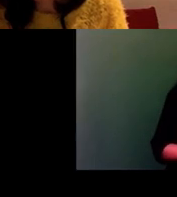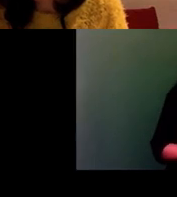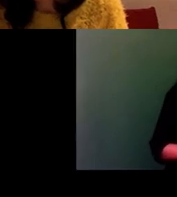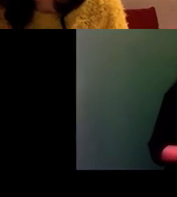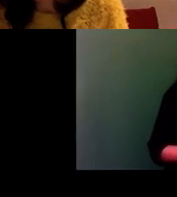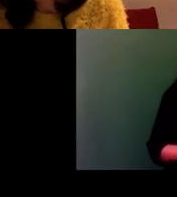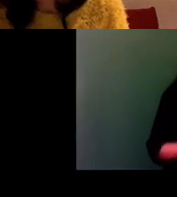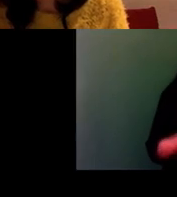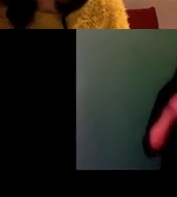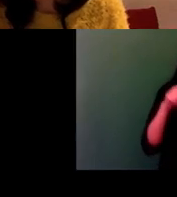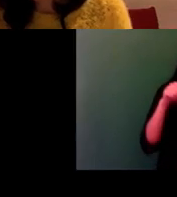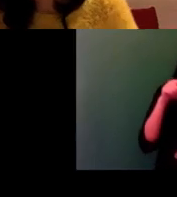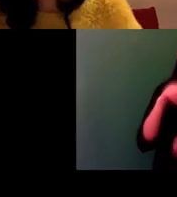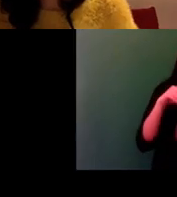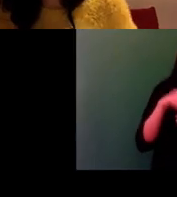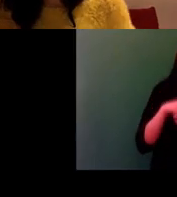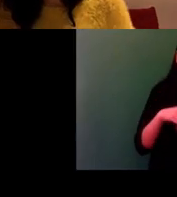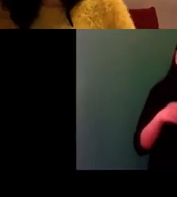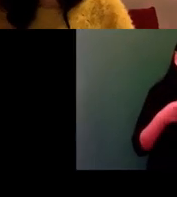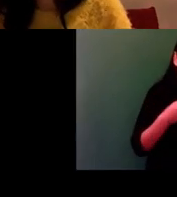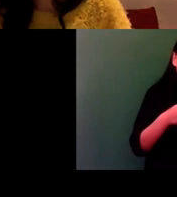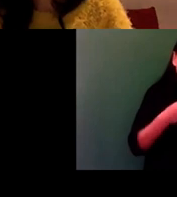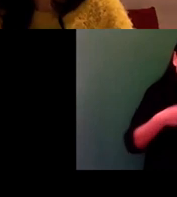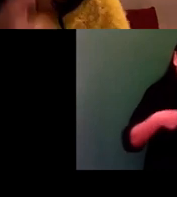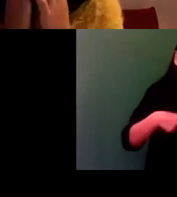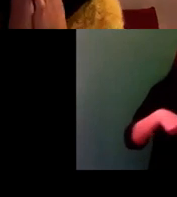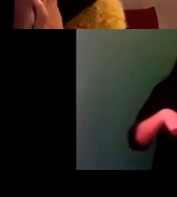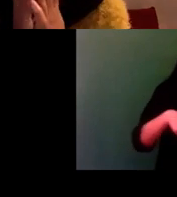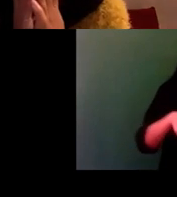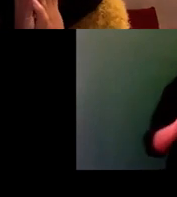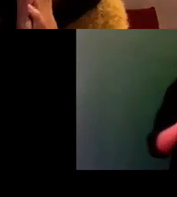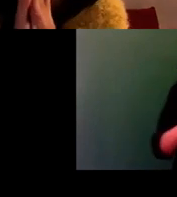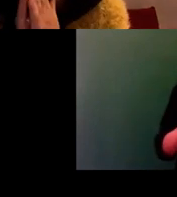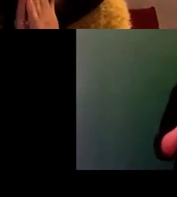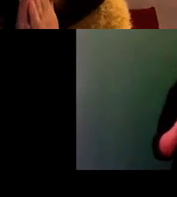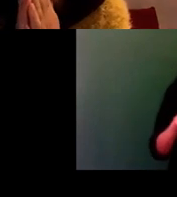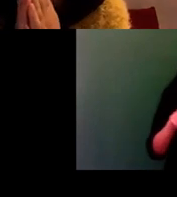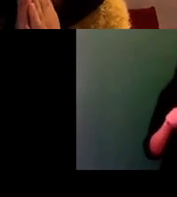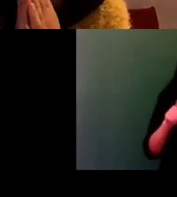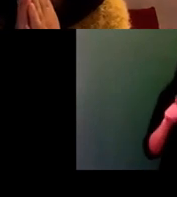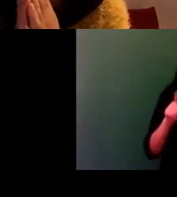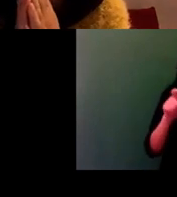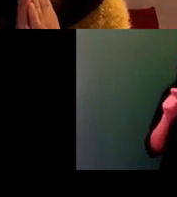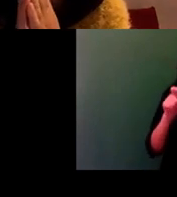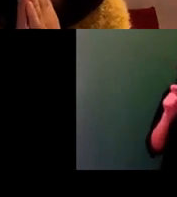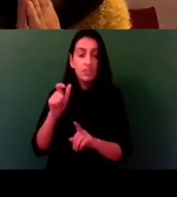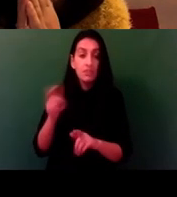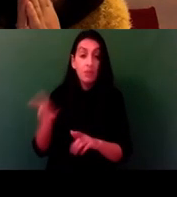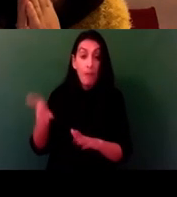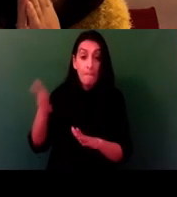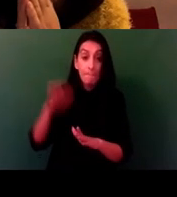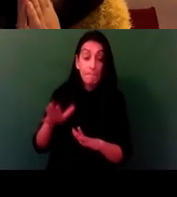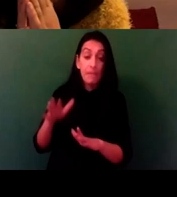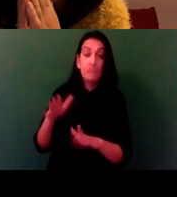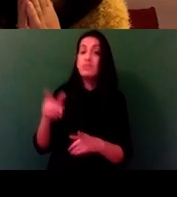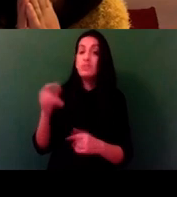mekan temsillerinin katılımcılığı ve mekan temsillerinin kapsayıcılığı üzerine de ayrı bir tartışmaya hak ediyor gibi